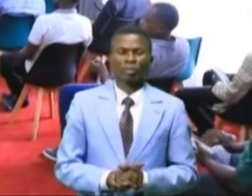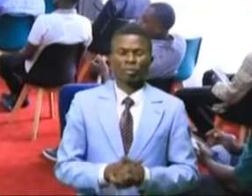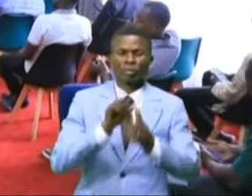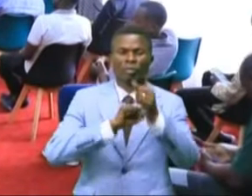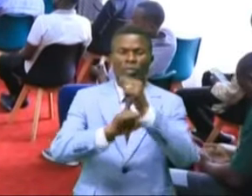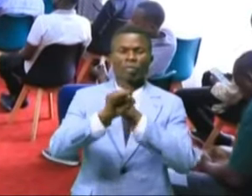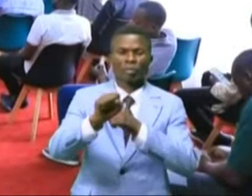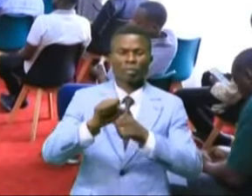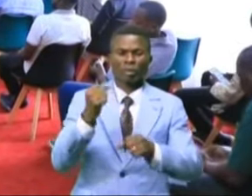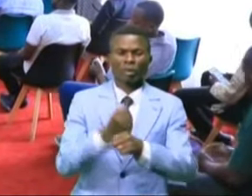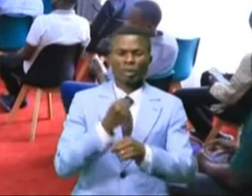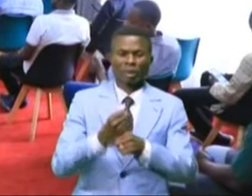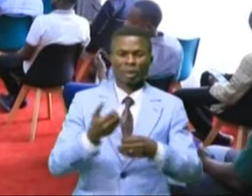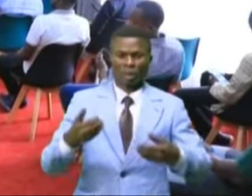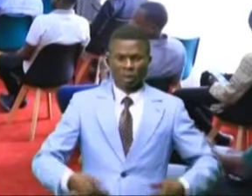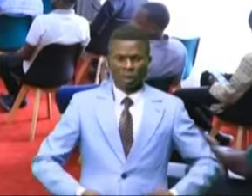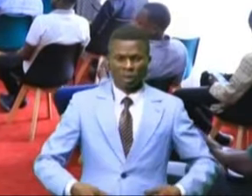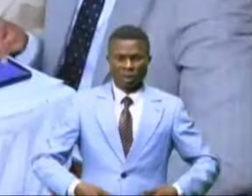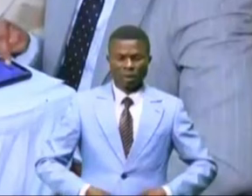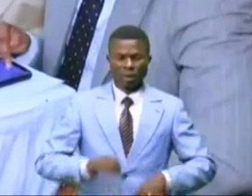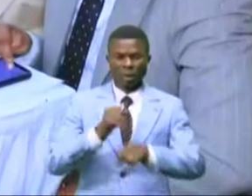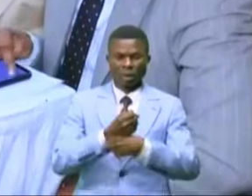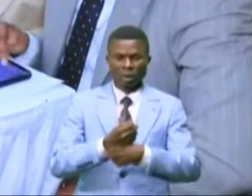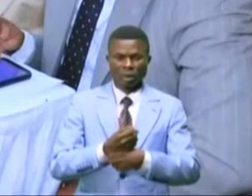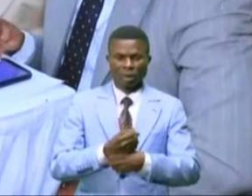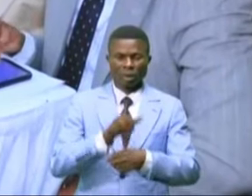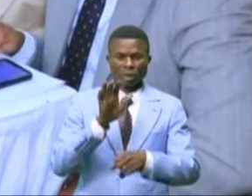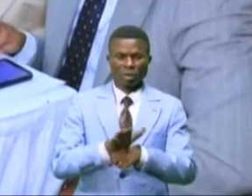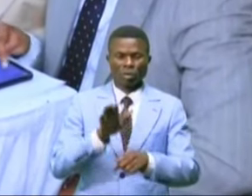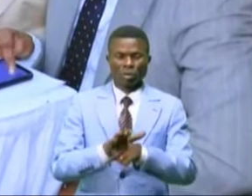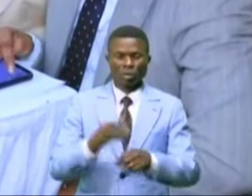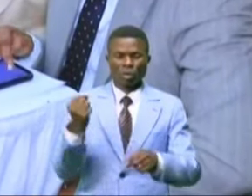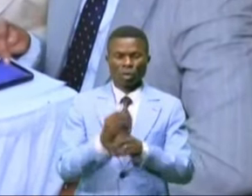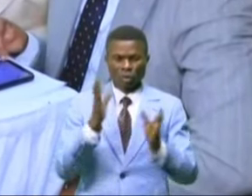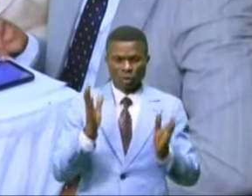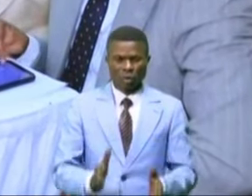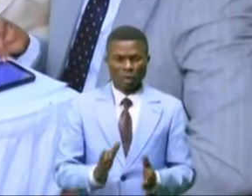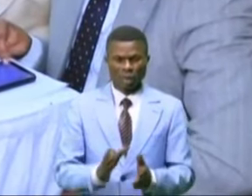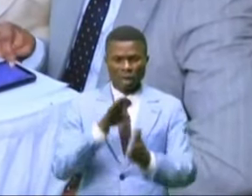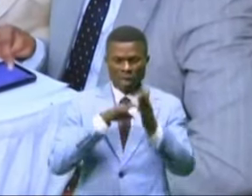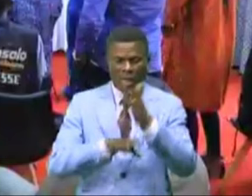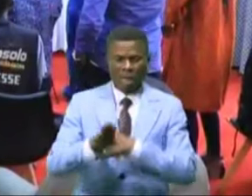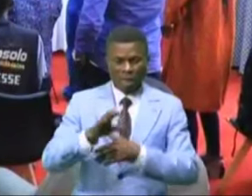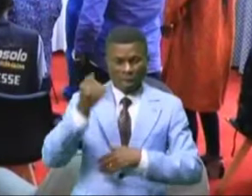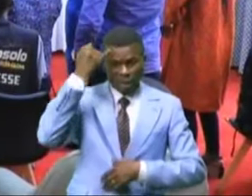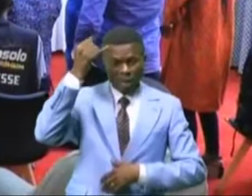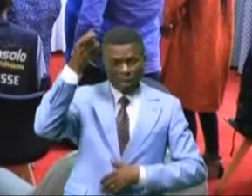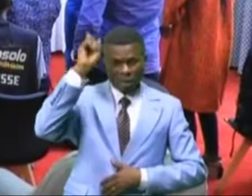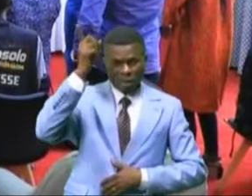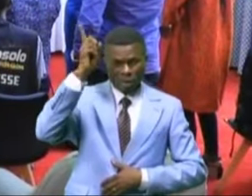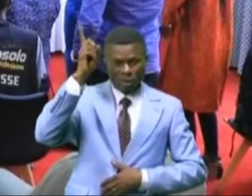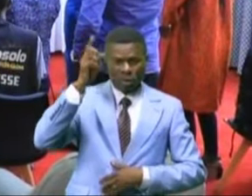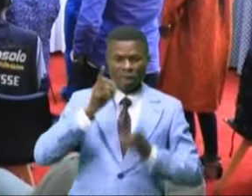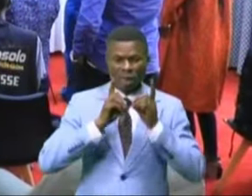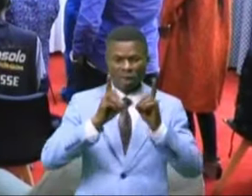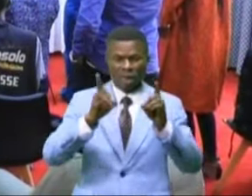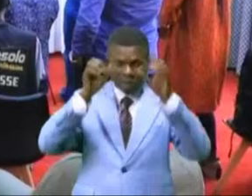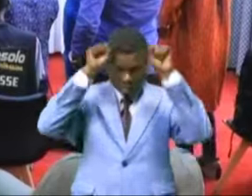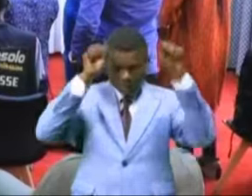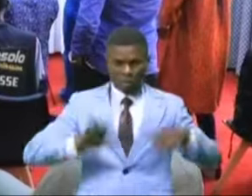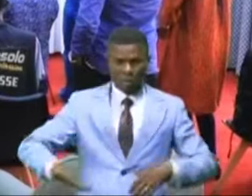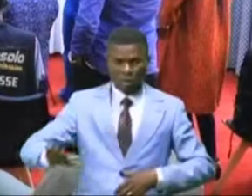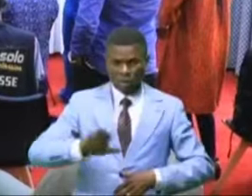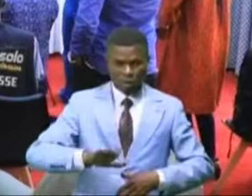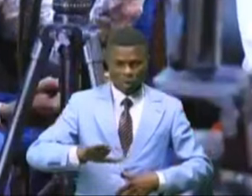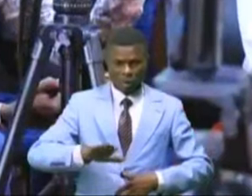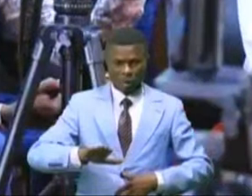Promouvoir l'entrepreneuriat de jeunes pour la création de plus d'emplois fait partie des axes prioritaires du discours du chef de l'État.